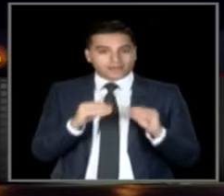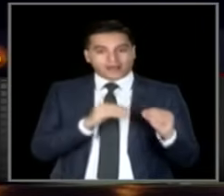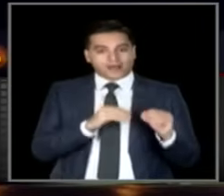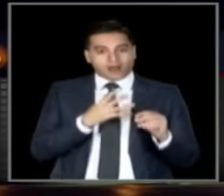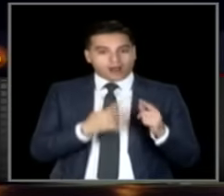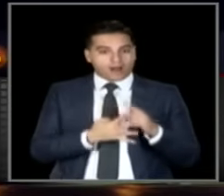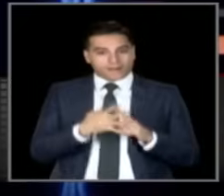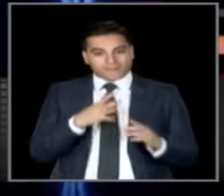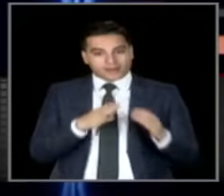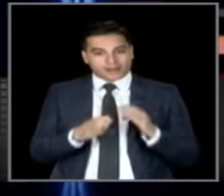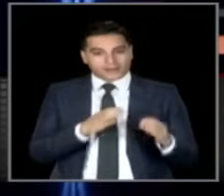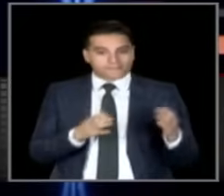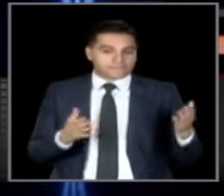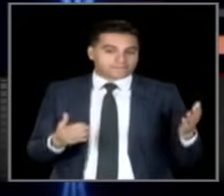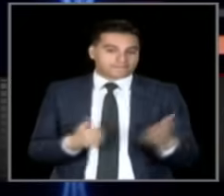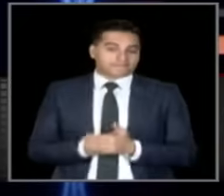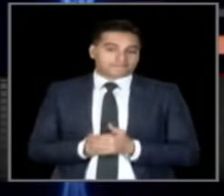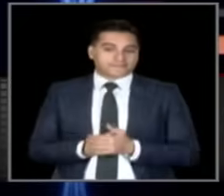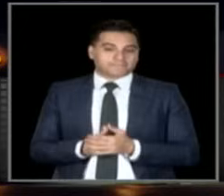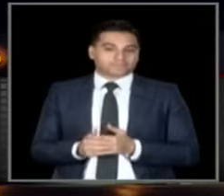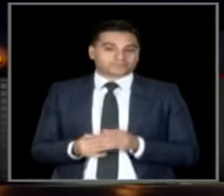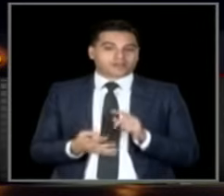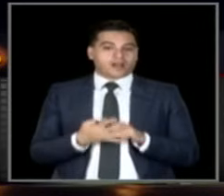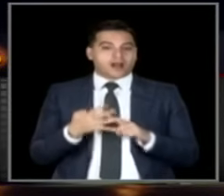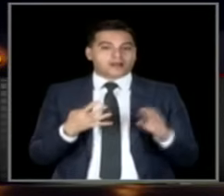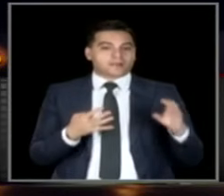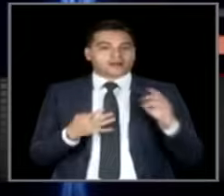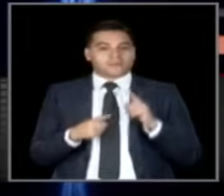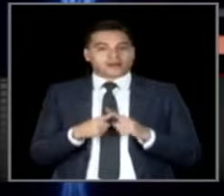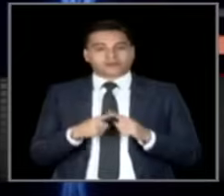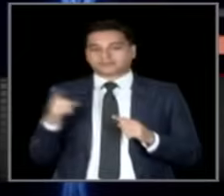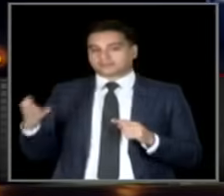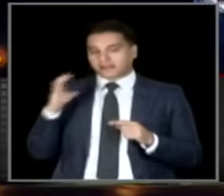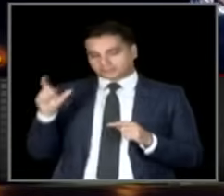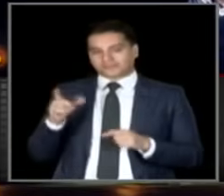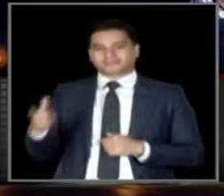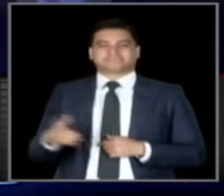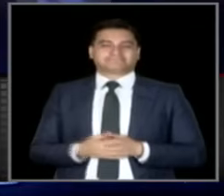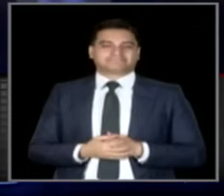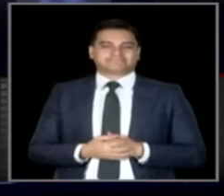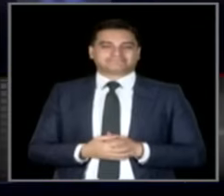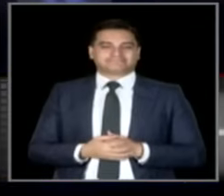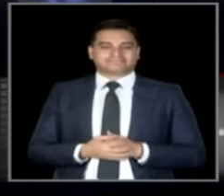عندكم أربع إجابات. تانية. الأربع إجابات غلط. إجابة صحيحة.